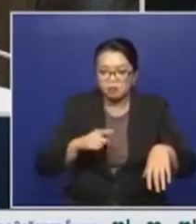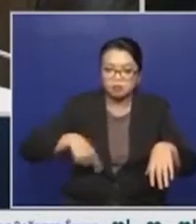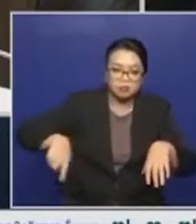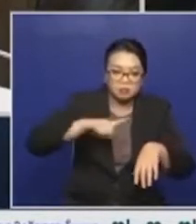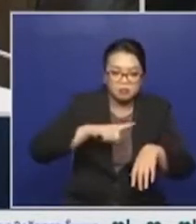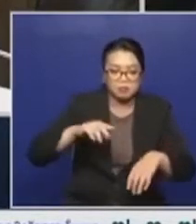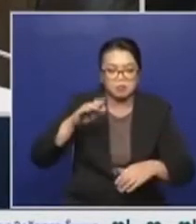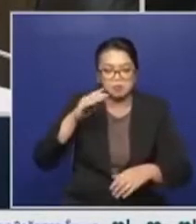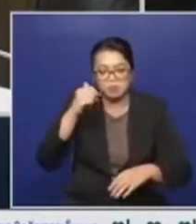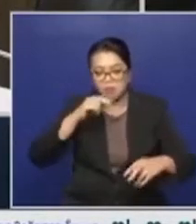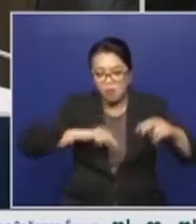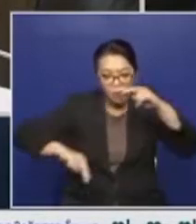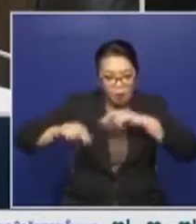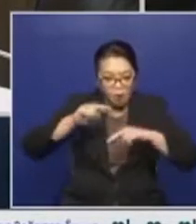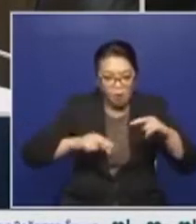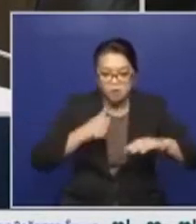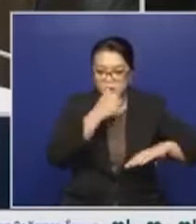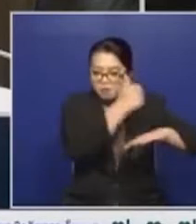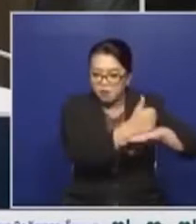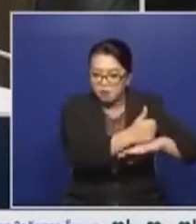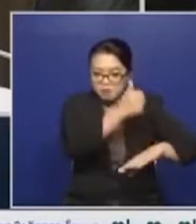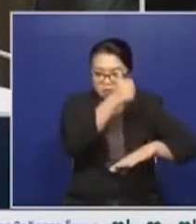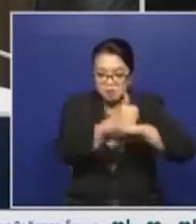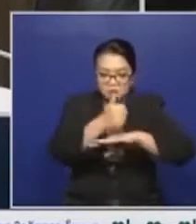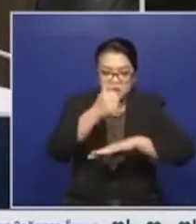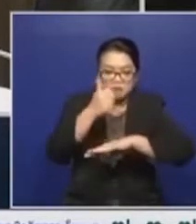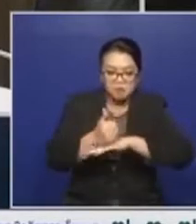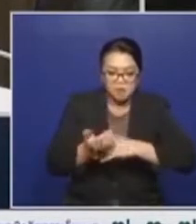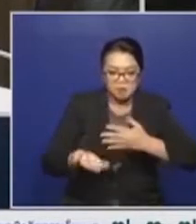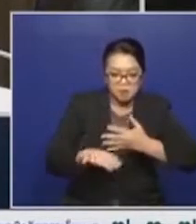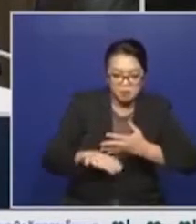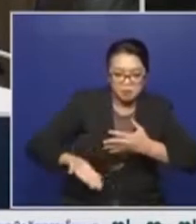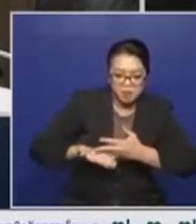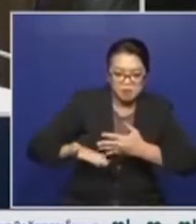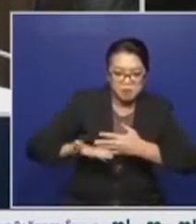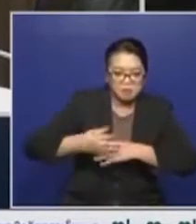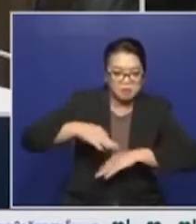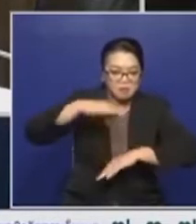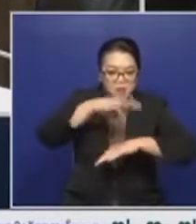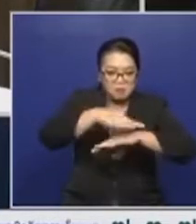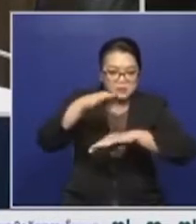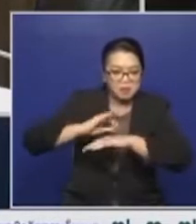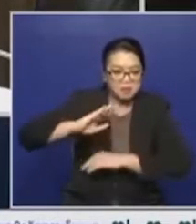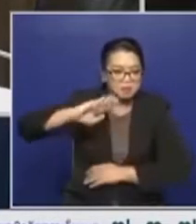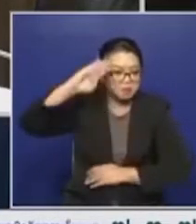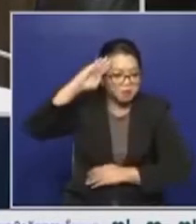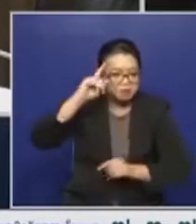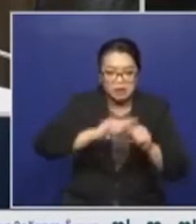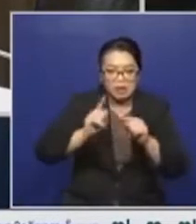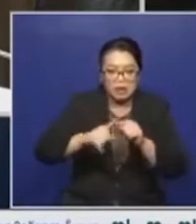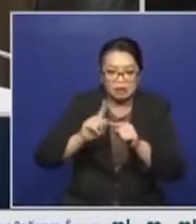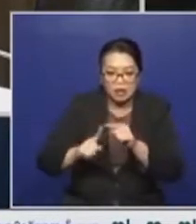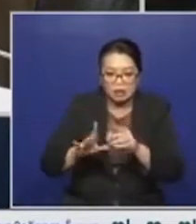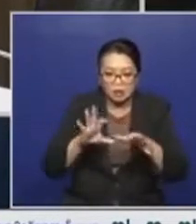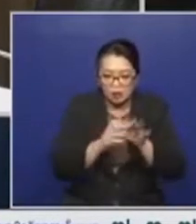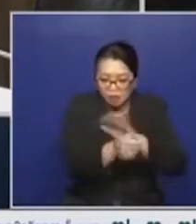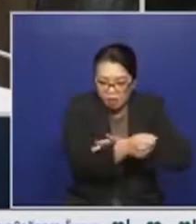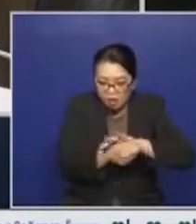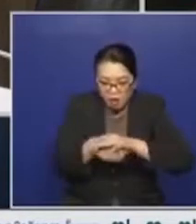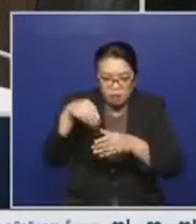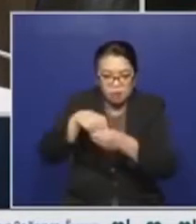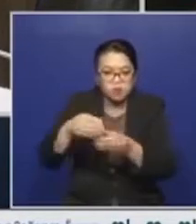บรรดาผู้ปกพ่อขุนนางอำมาตย์กองทัพในทุนและชนชั้นนำต่างๆในการแทรกแซงจากเมือง